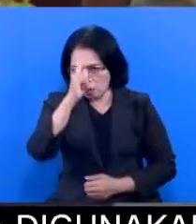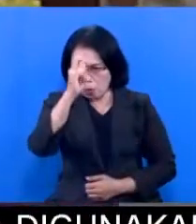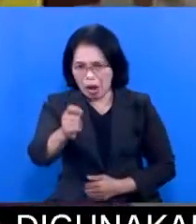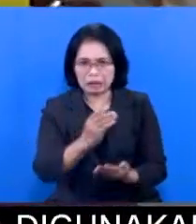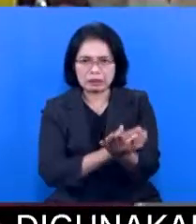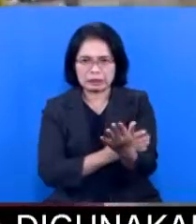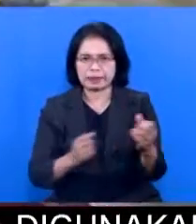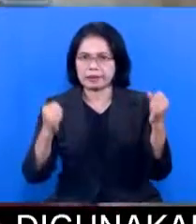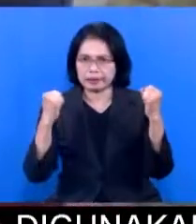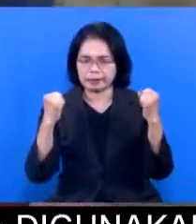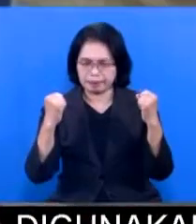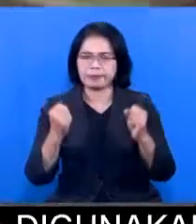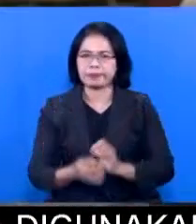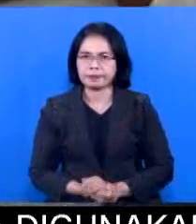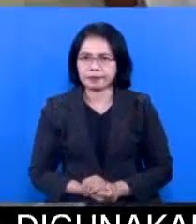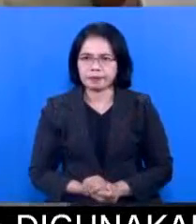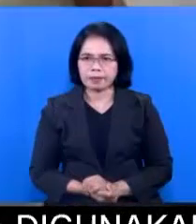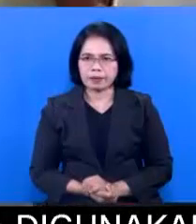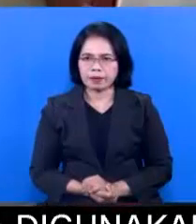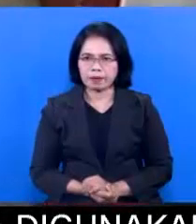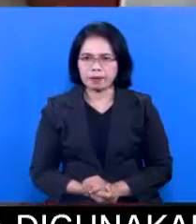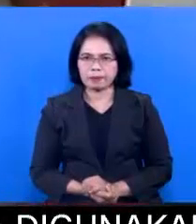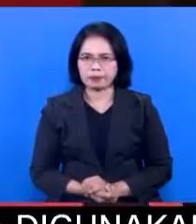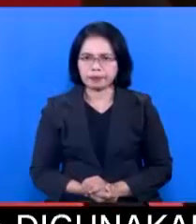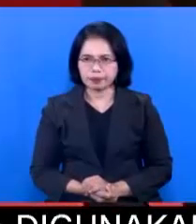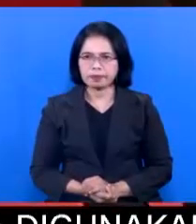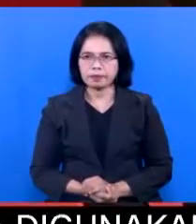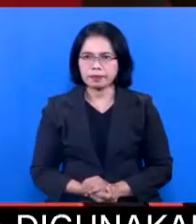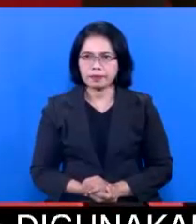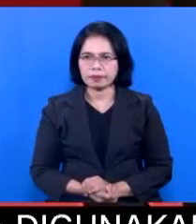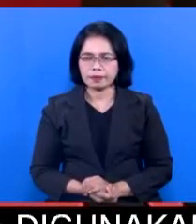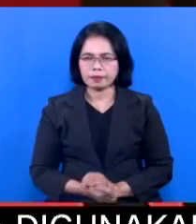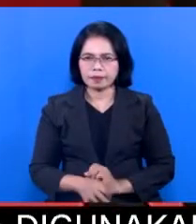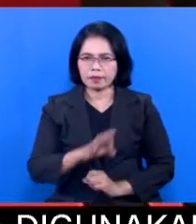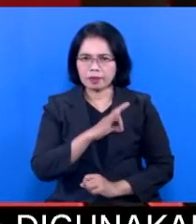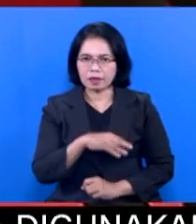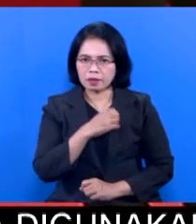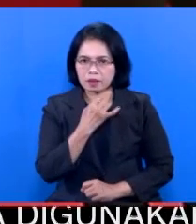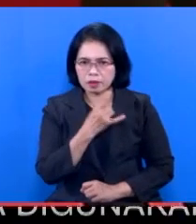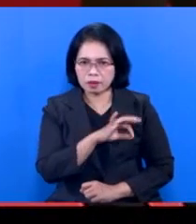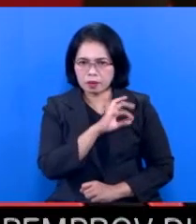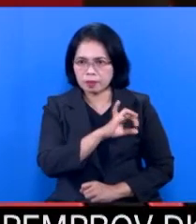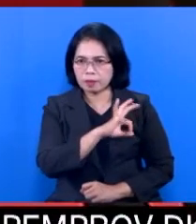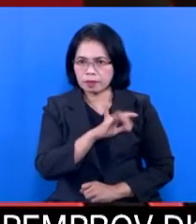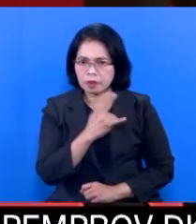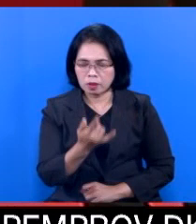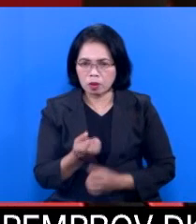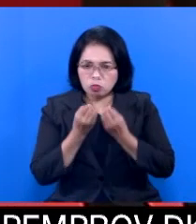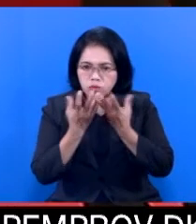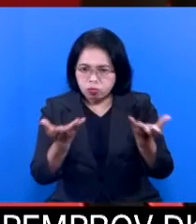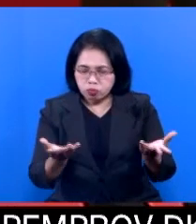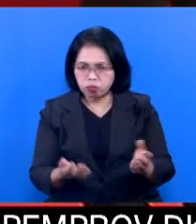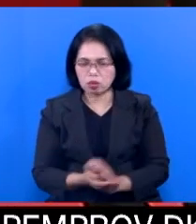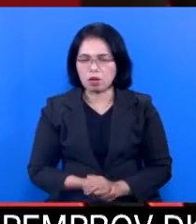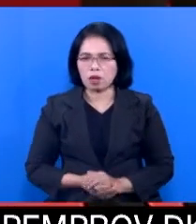di dua pusat perbelanjaan di Jakarta Pusat. Saya juga ingin terus mengajak